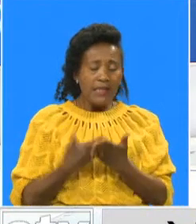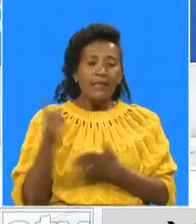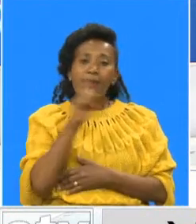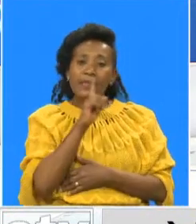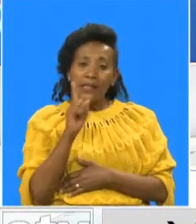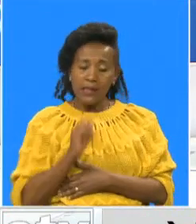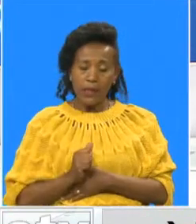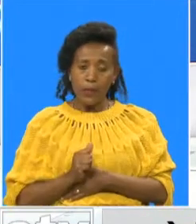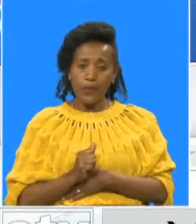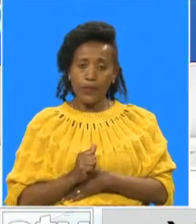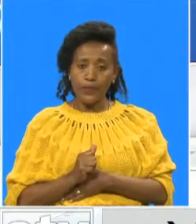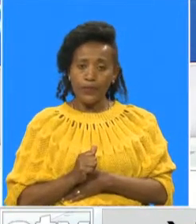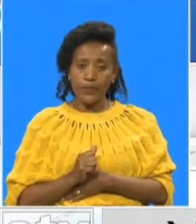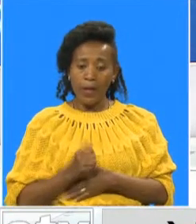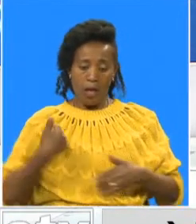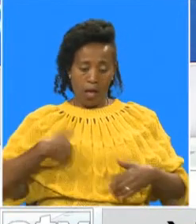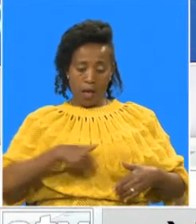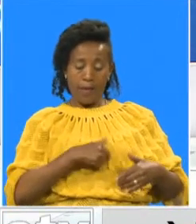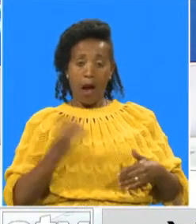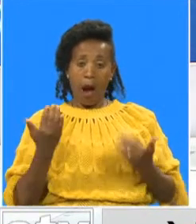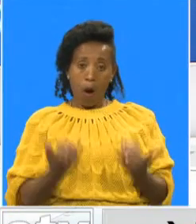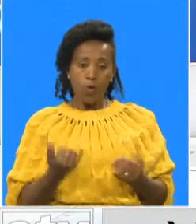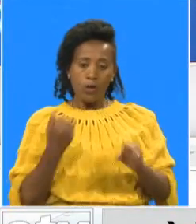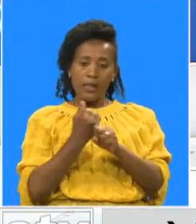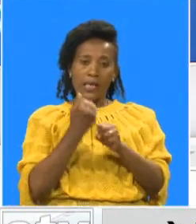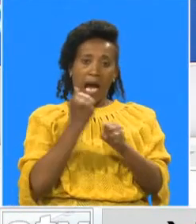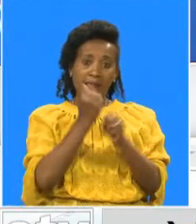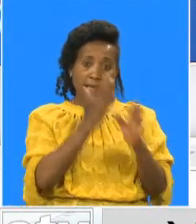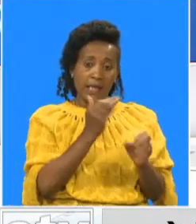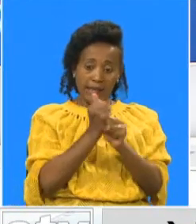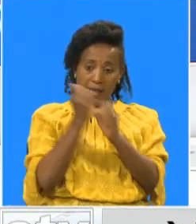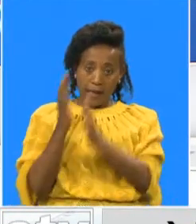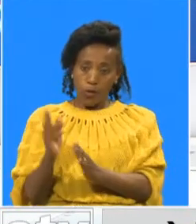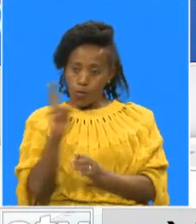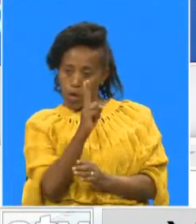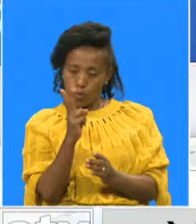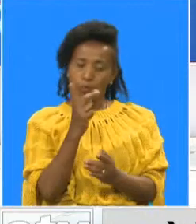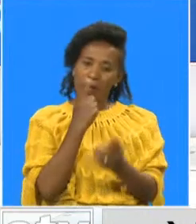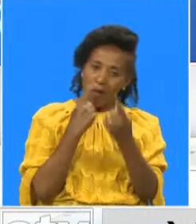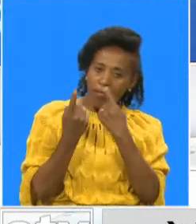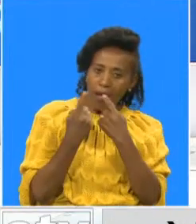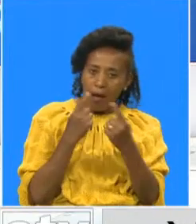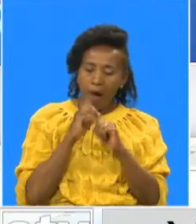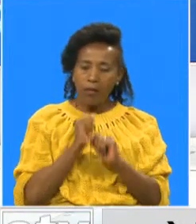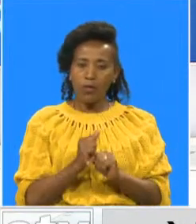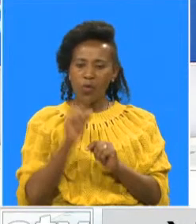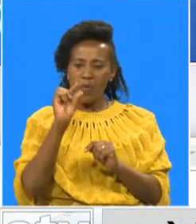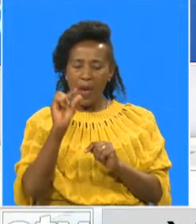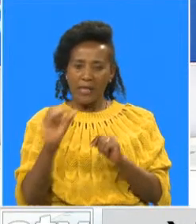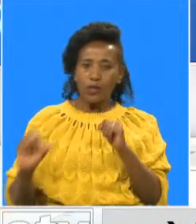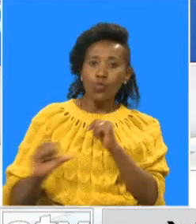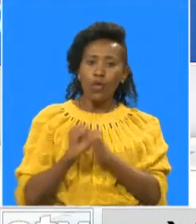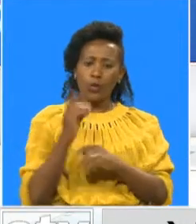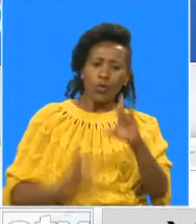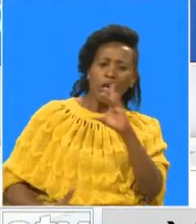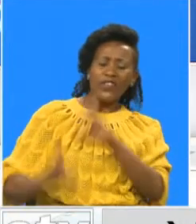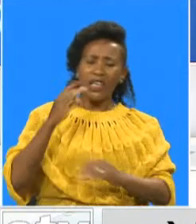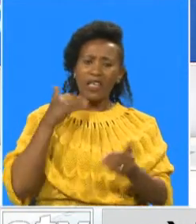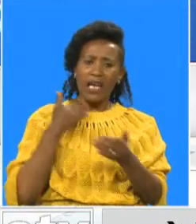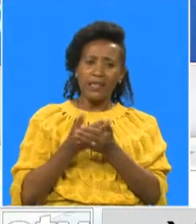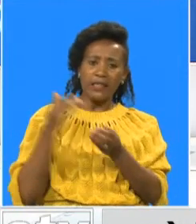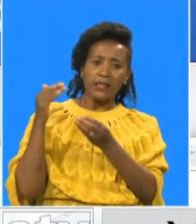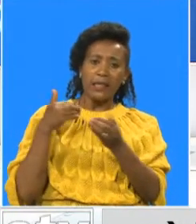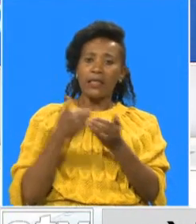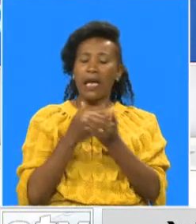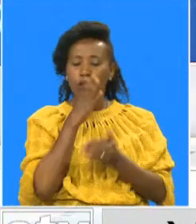ምንድነው እኛ አሁን ምንድነው አሰሪና ሰራተኛ ሁለቱ እየተነጋገሩ ቢያንስ ዳሜጁ ከፍተኛ ደረጃ ላይ